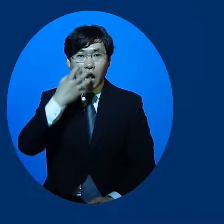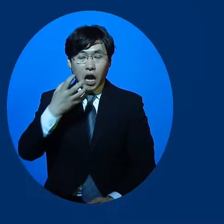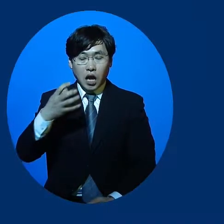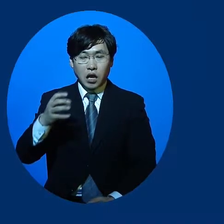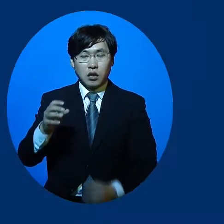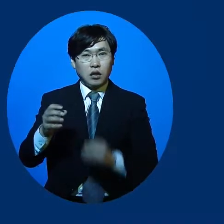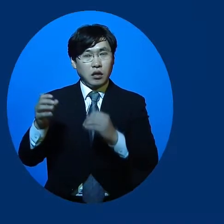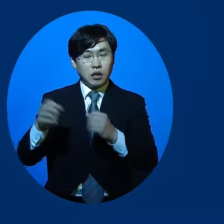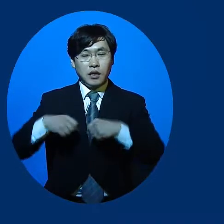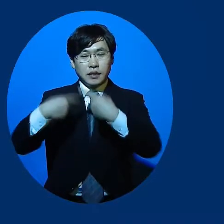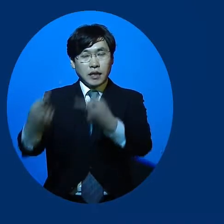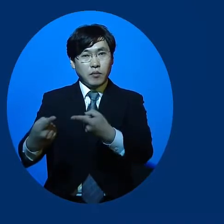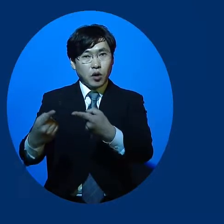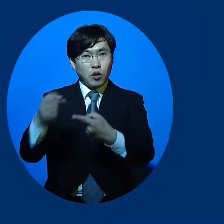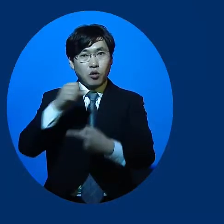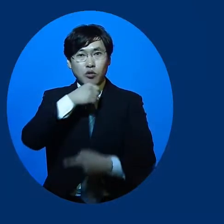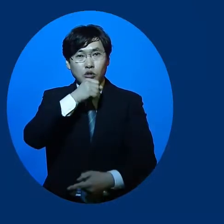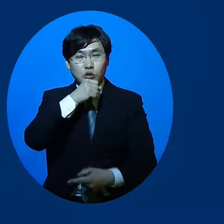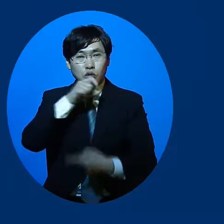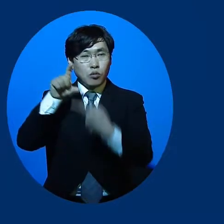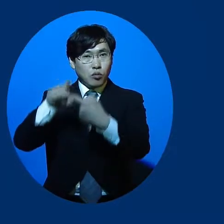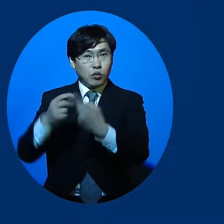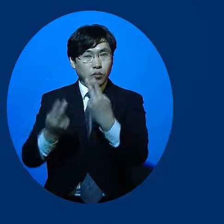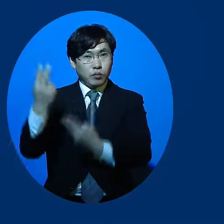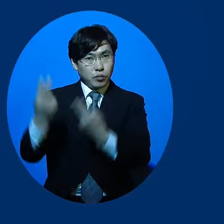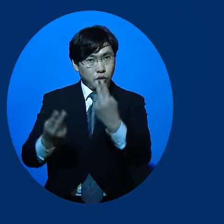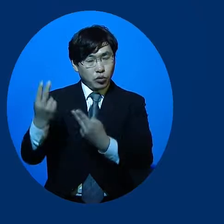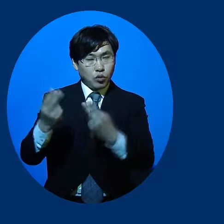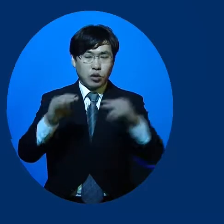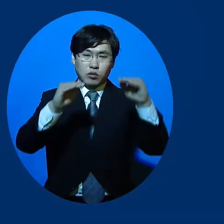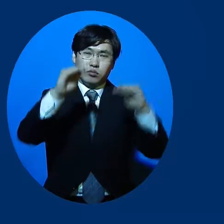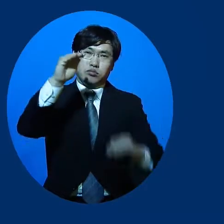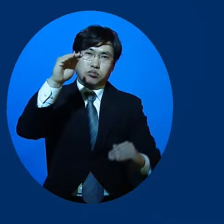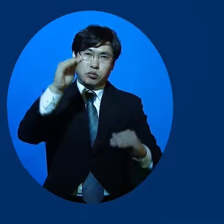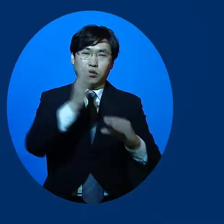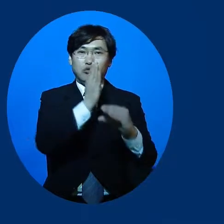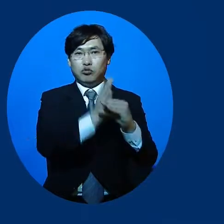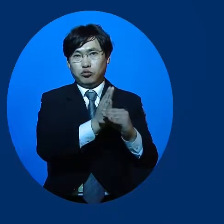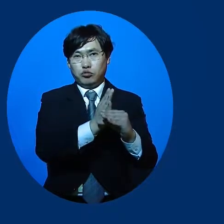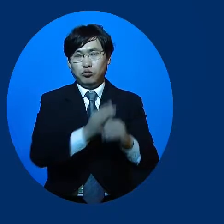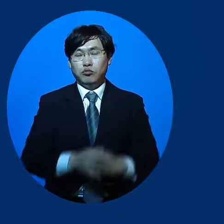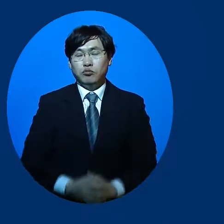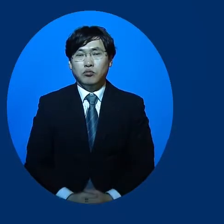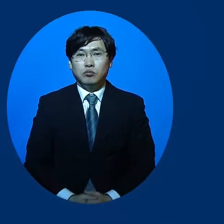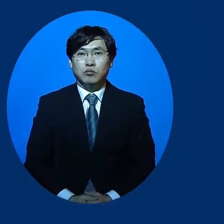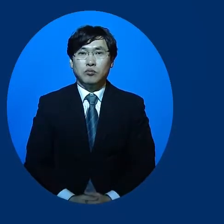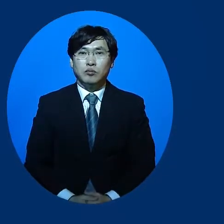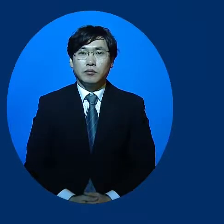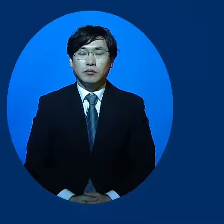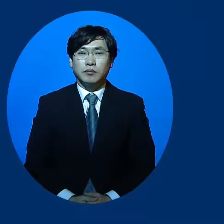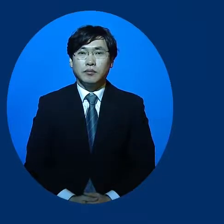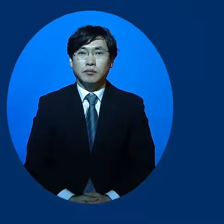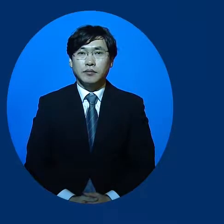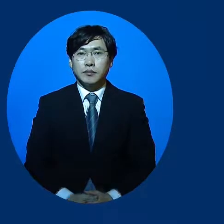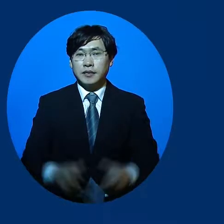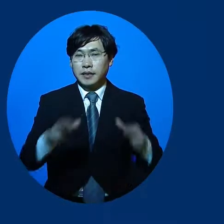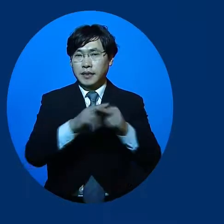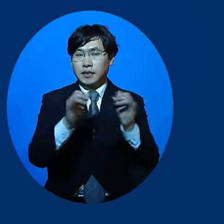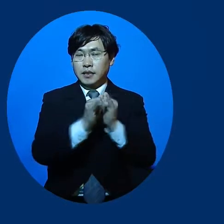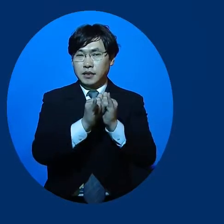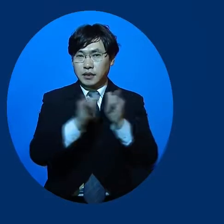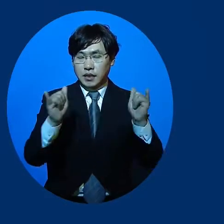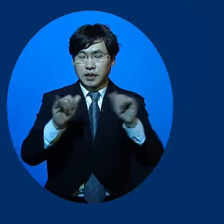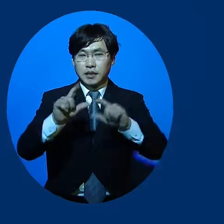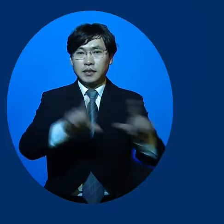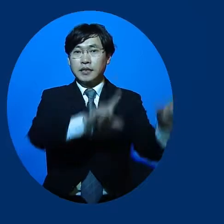비장애인 생활체육 참여율에 비하면 여전히 많이 낮은 수준입니다. 아직까지는 장애인이 이